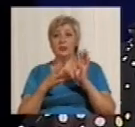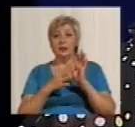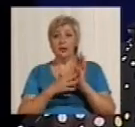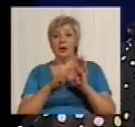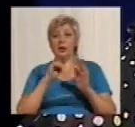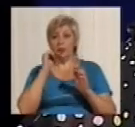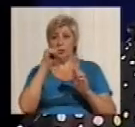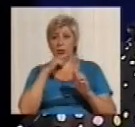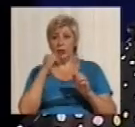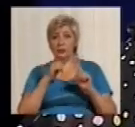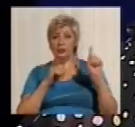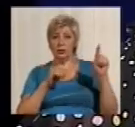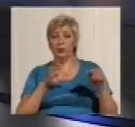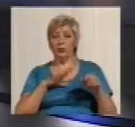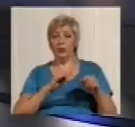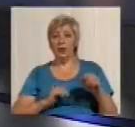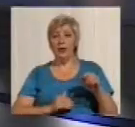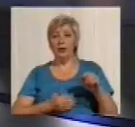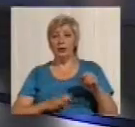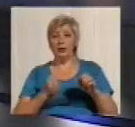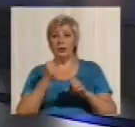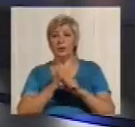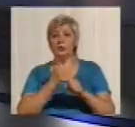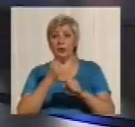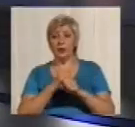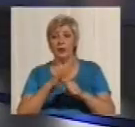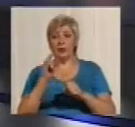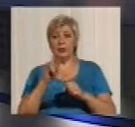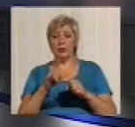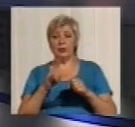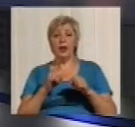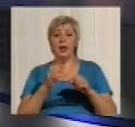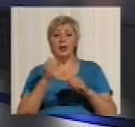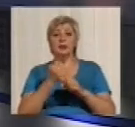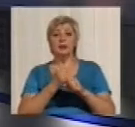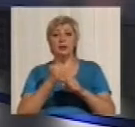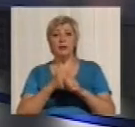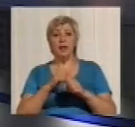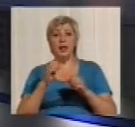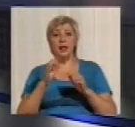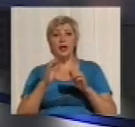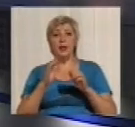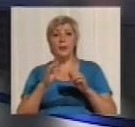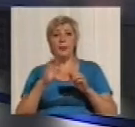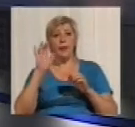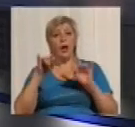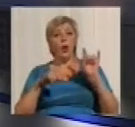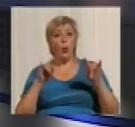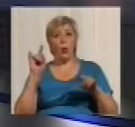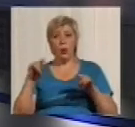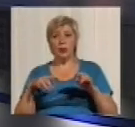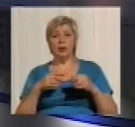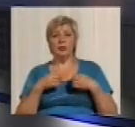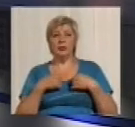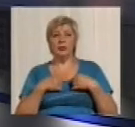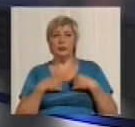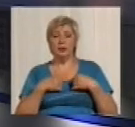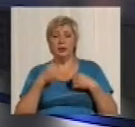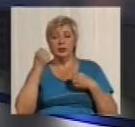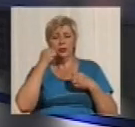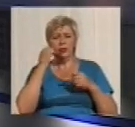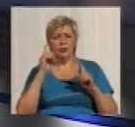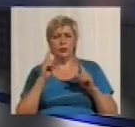изготовлению металлопластиковых окон. Ага, то есть использовалась как цех? Конечно, я вот в 2011 году не помню, но там шло какое-то движение, но вот я не